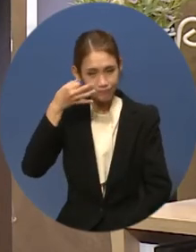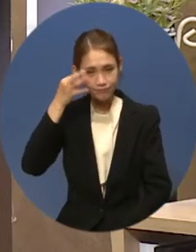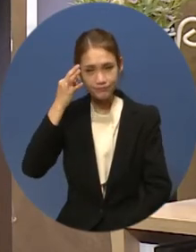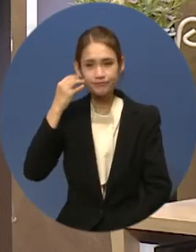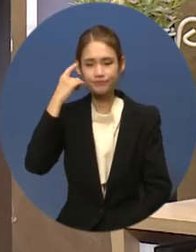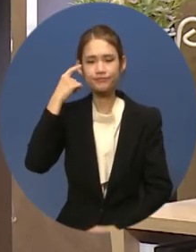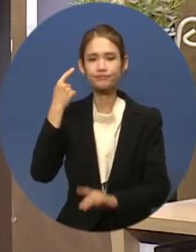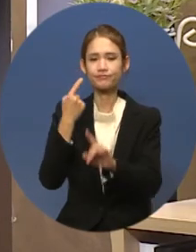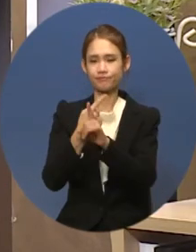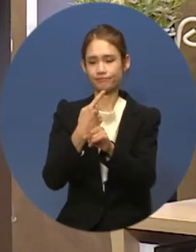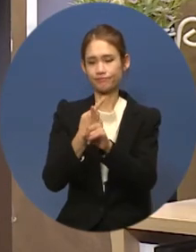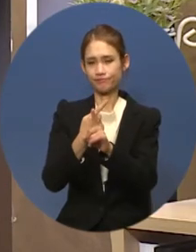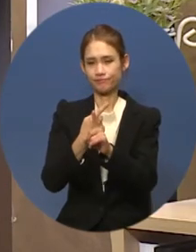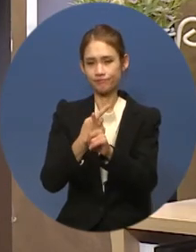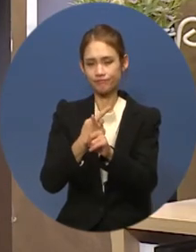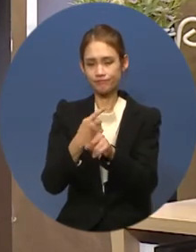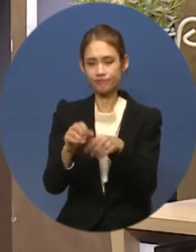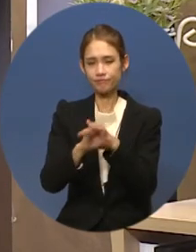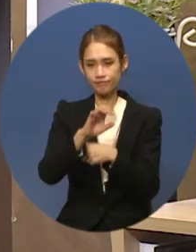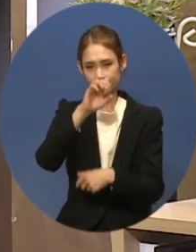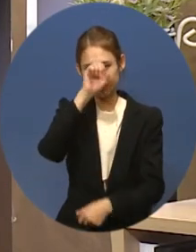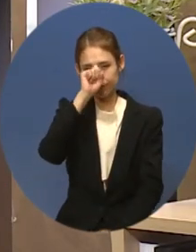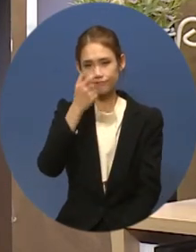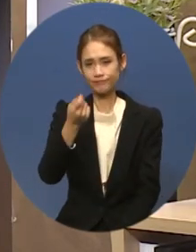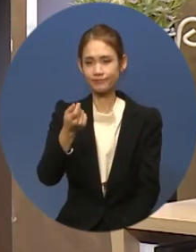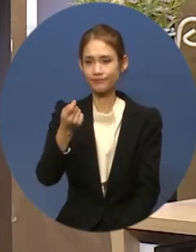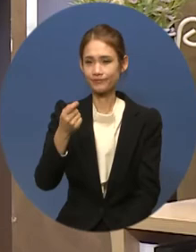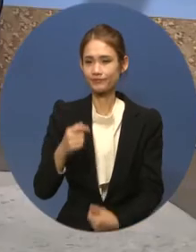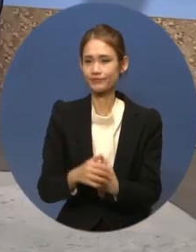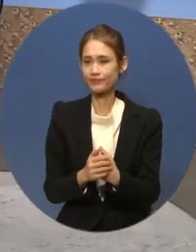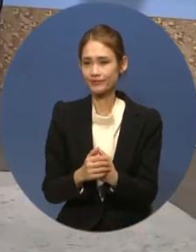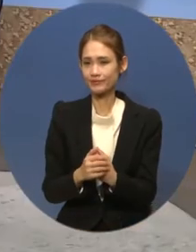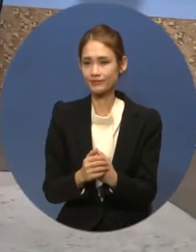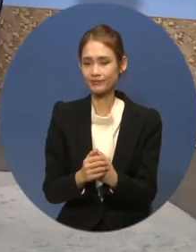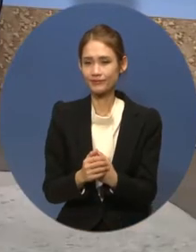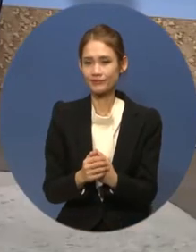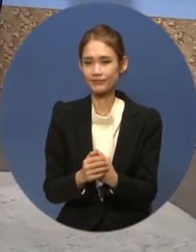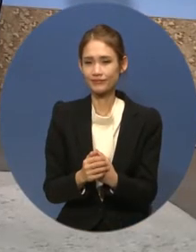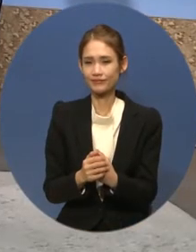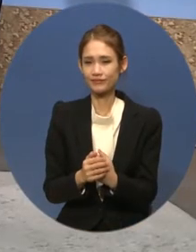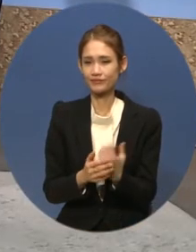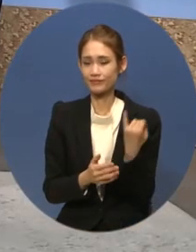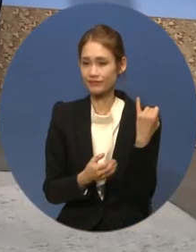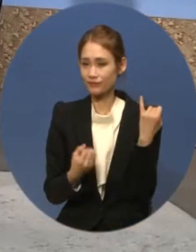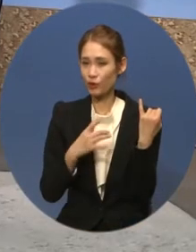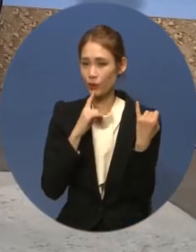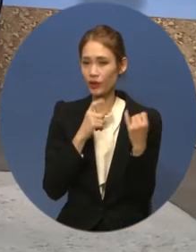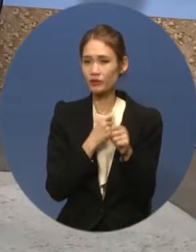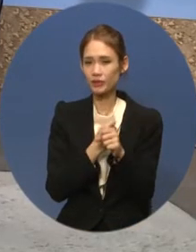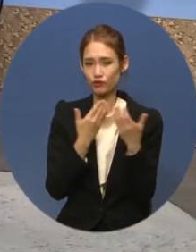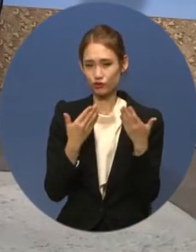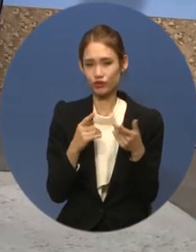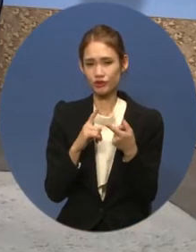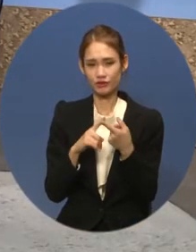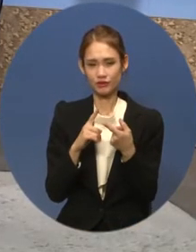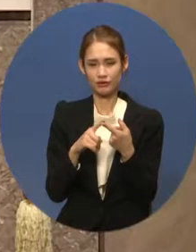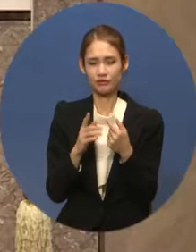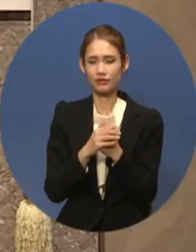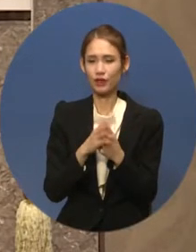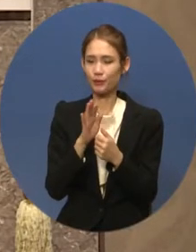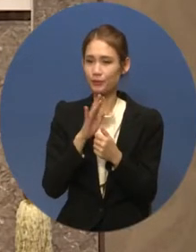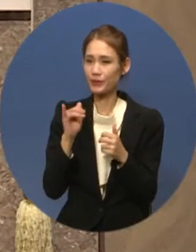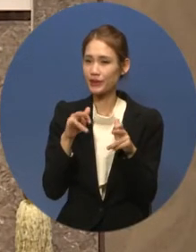개선이 이루어지며 참 좋겠다는 생각을 하거든요 예 예 아까 아랍어 께서 말씀 하셨는데 4 사실은 b